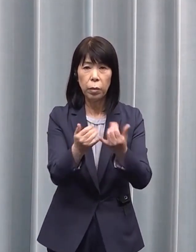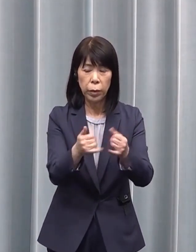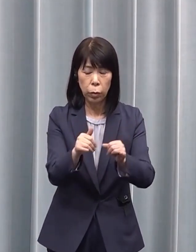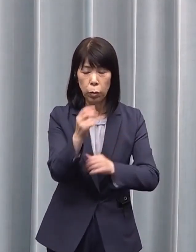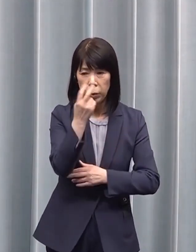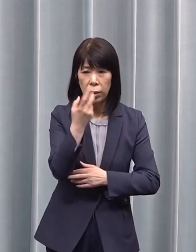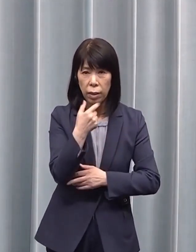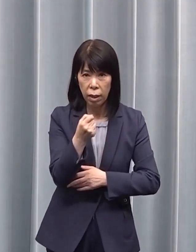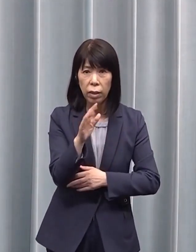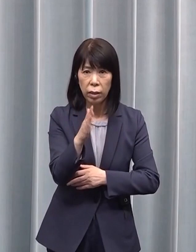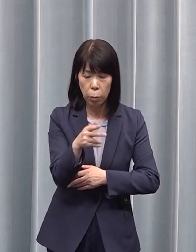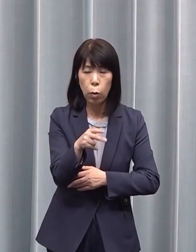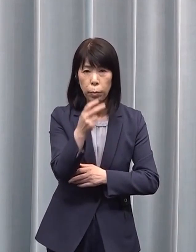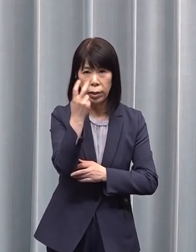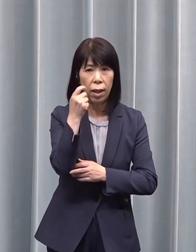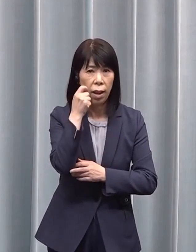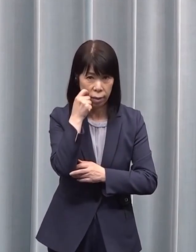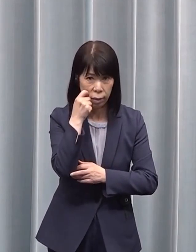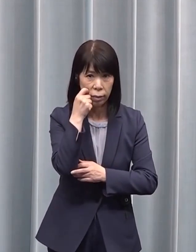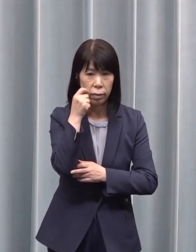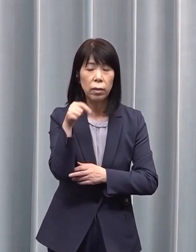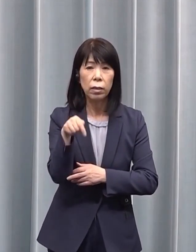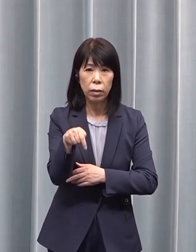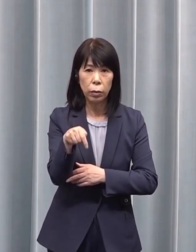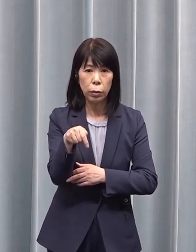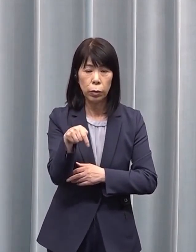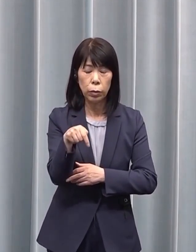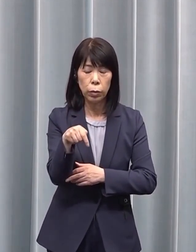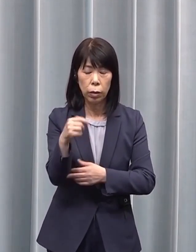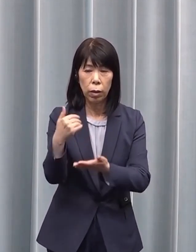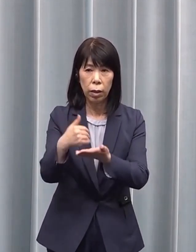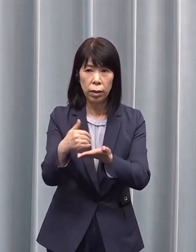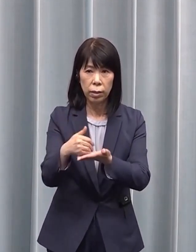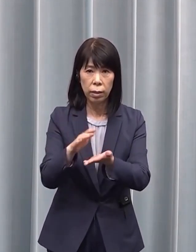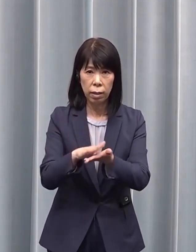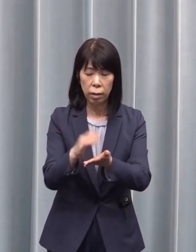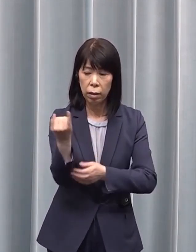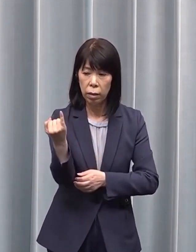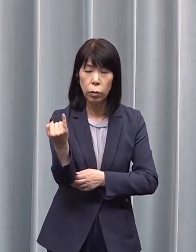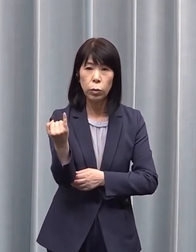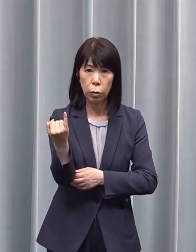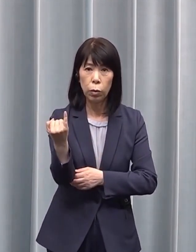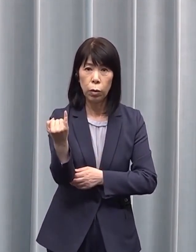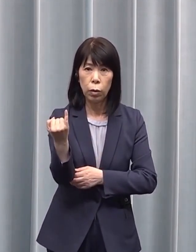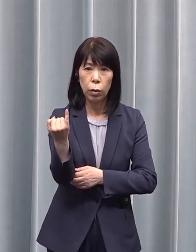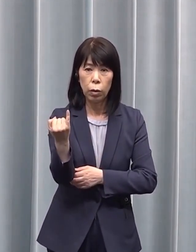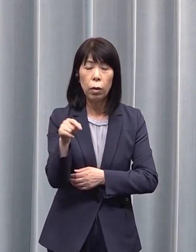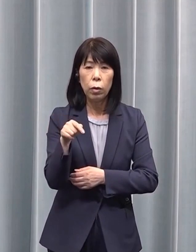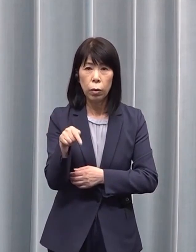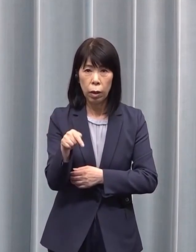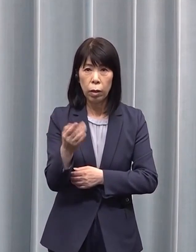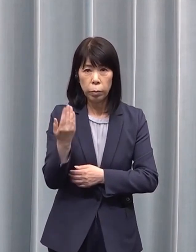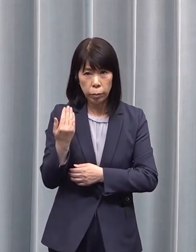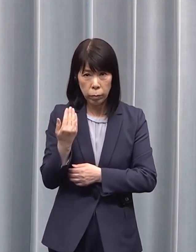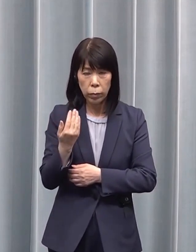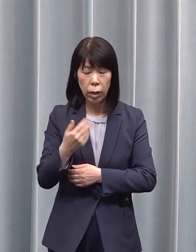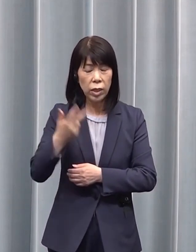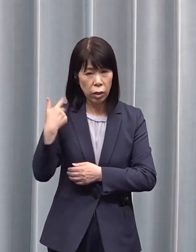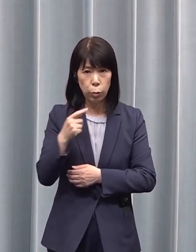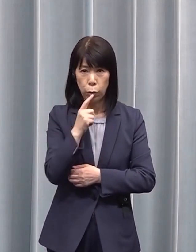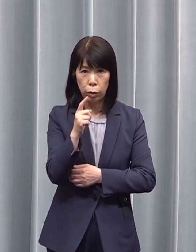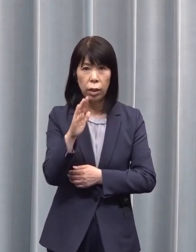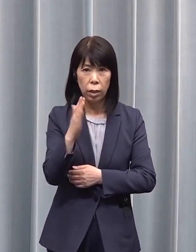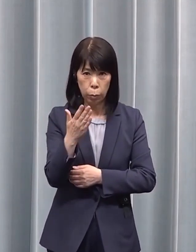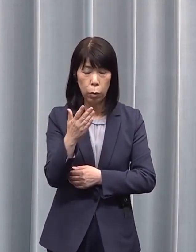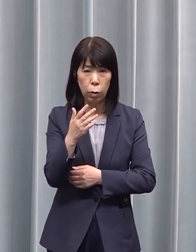ど私は見つけられないんだという お話をされた彼女について、これまでですね、先週も言いましたけれど17